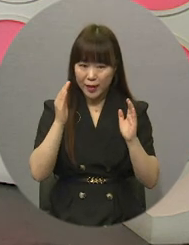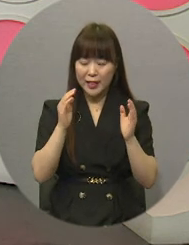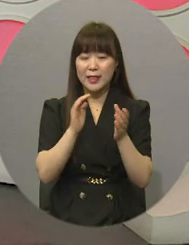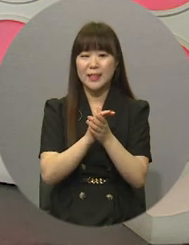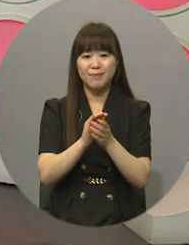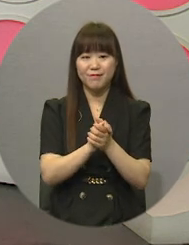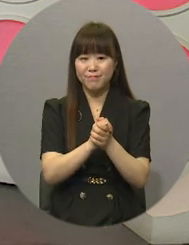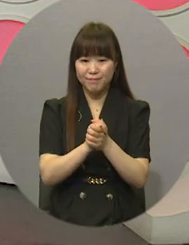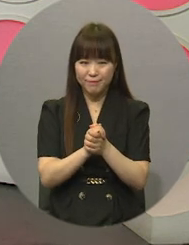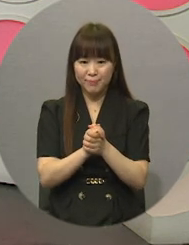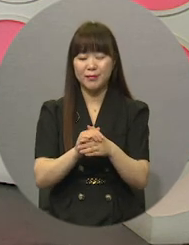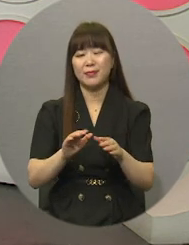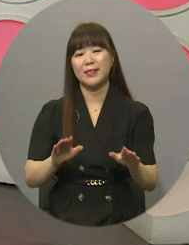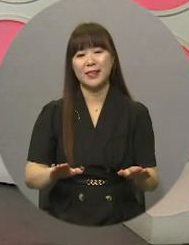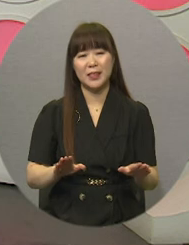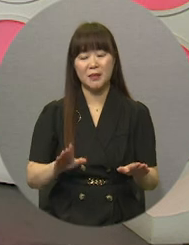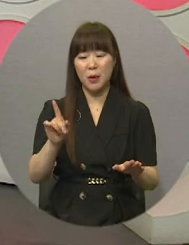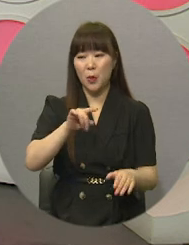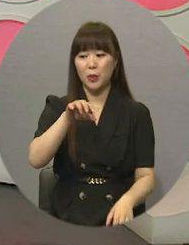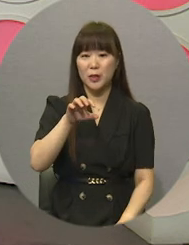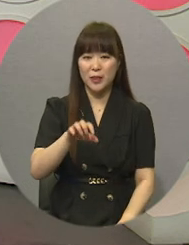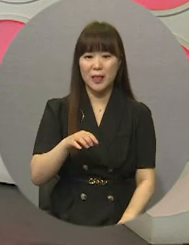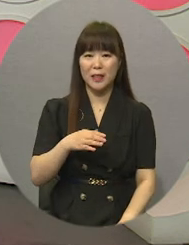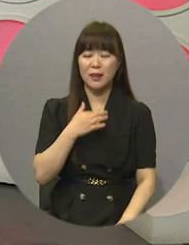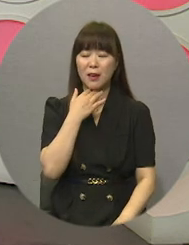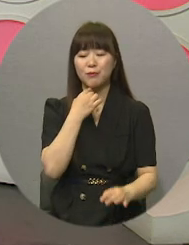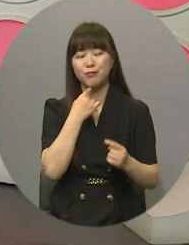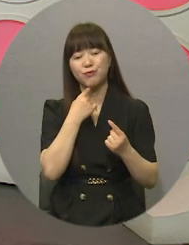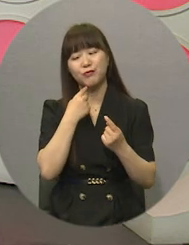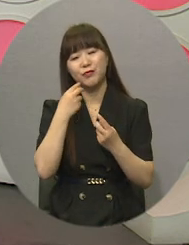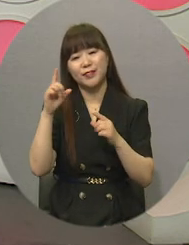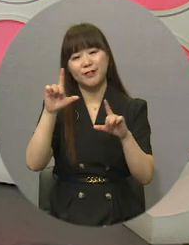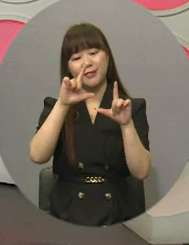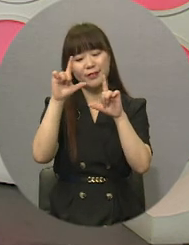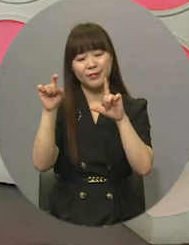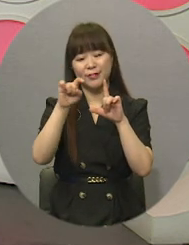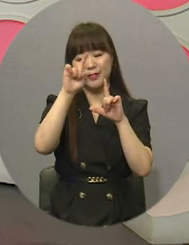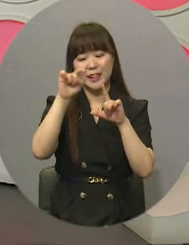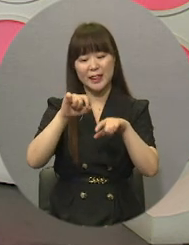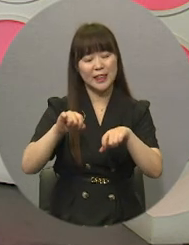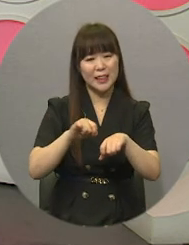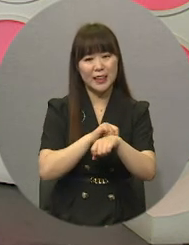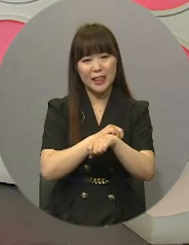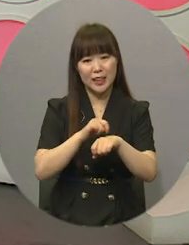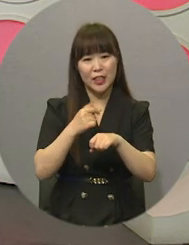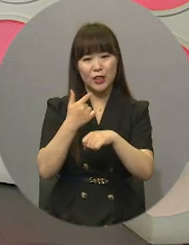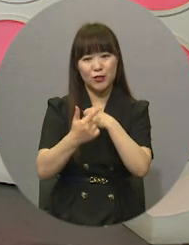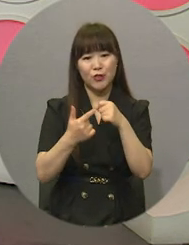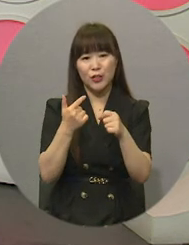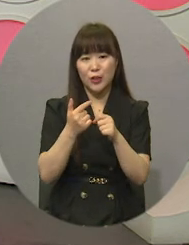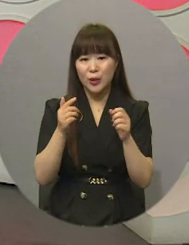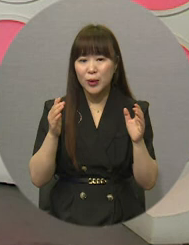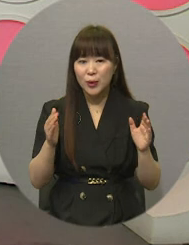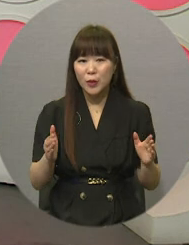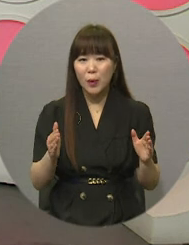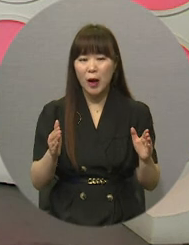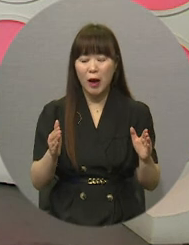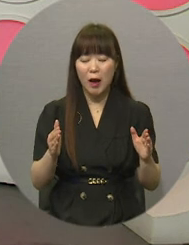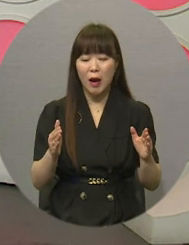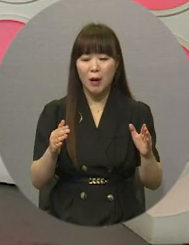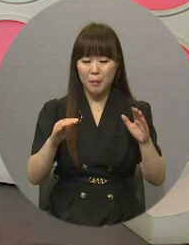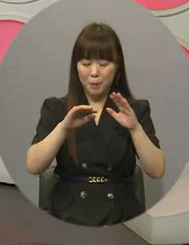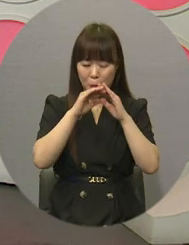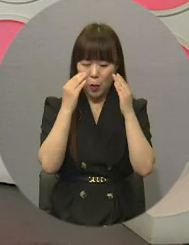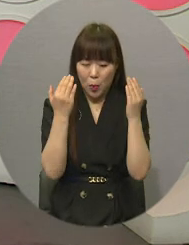소꿉 친구들아, 지금은 어디에서 나이 들어가고 있을까? 특히 6년 동안 개근상